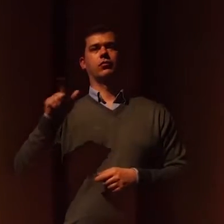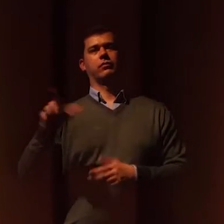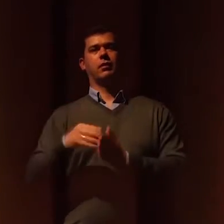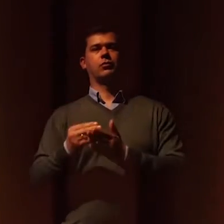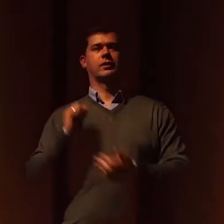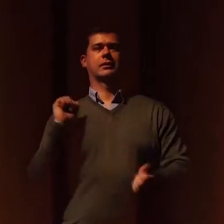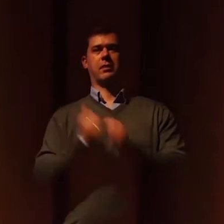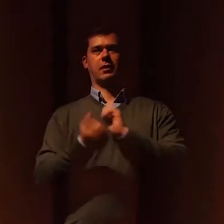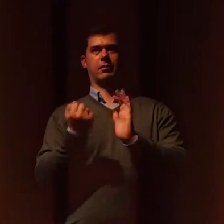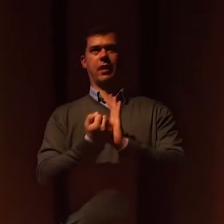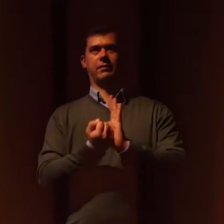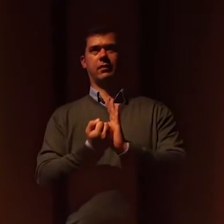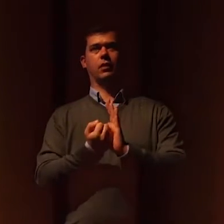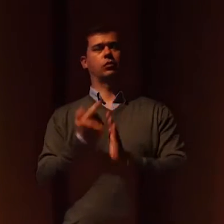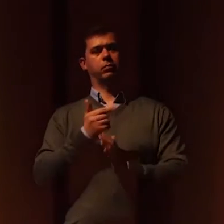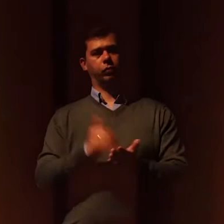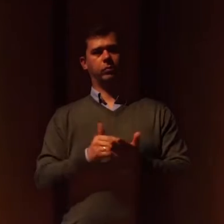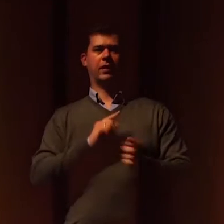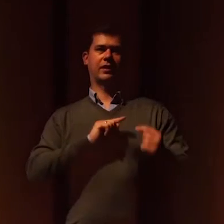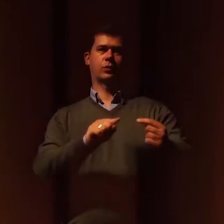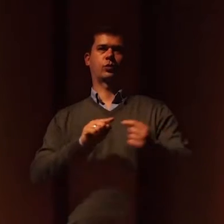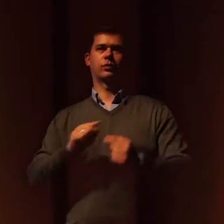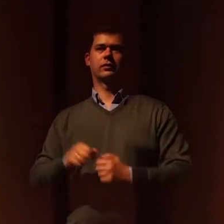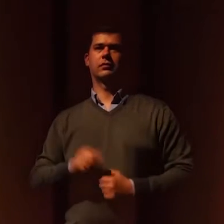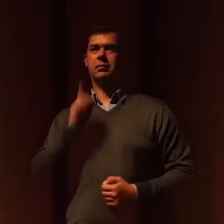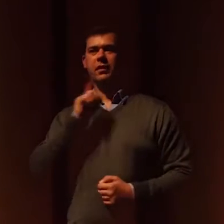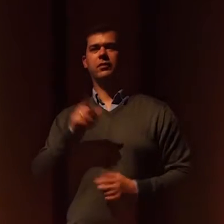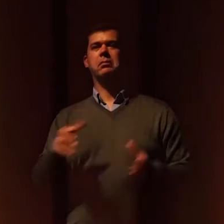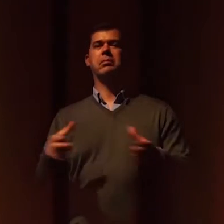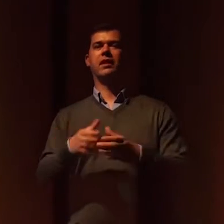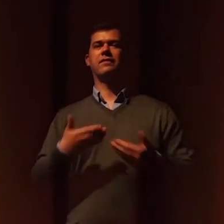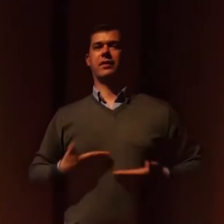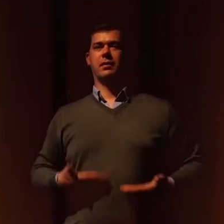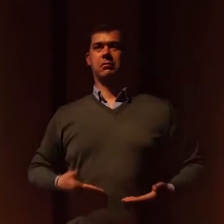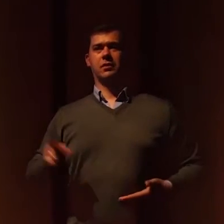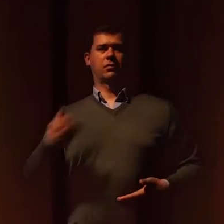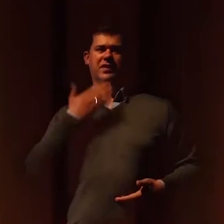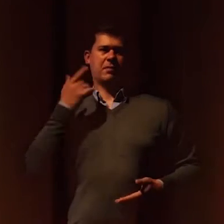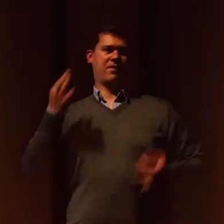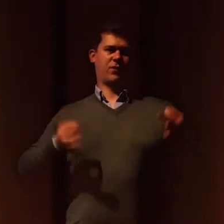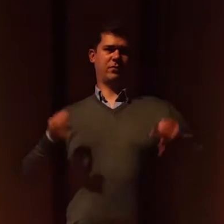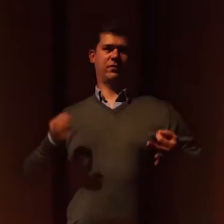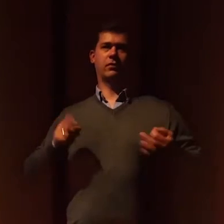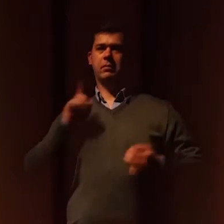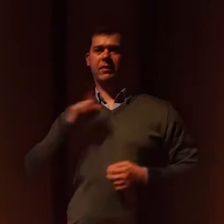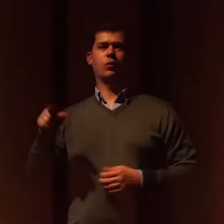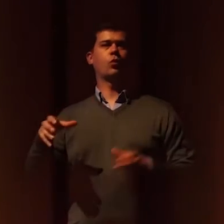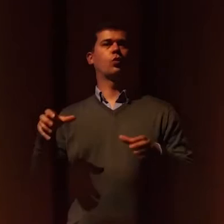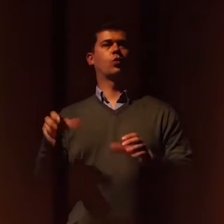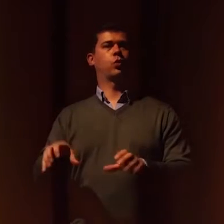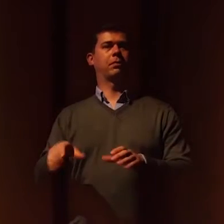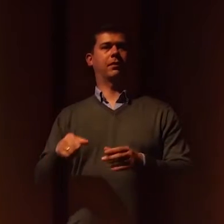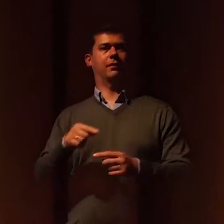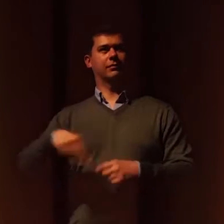regulacj prawną nie podlegają dyskusji Natomiast tutaj w przypadku mniejszości wietnamskie nie ma żadnej wątpliwości ponieważ to jest grupa która już